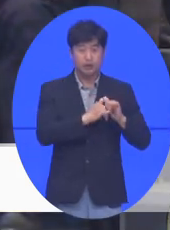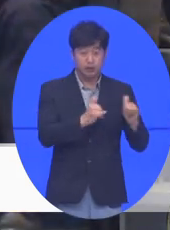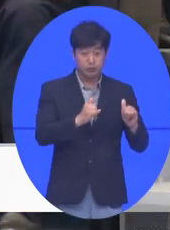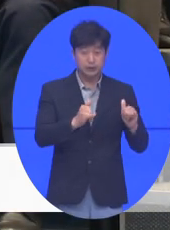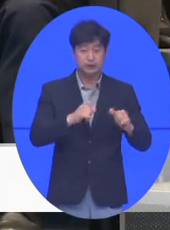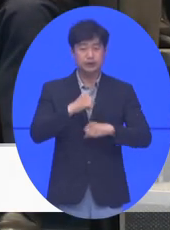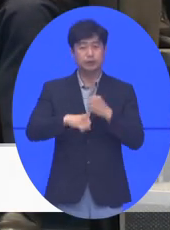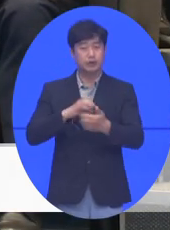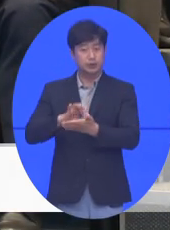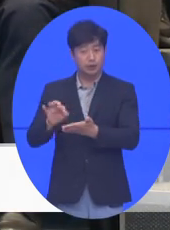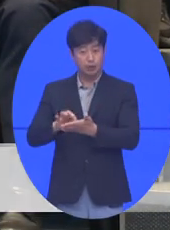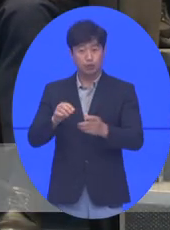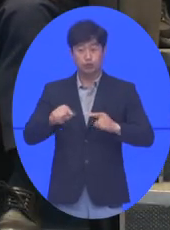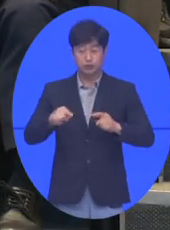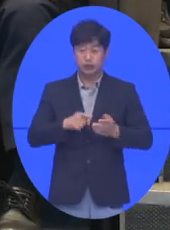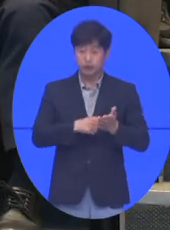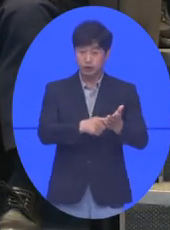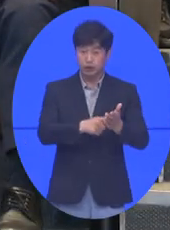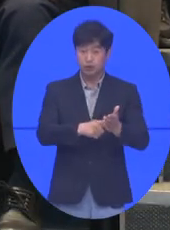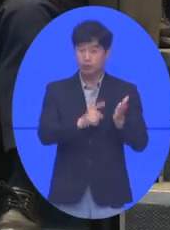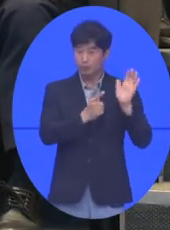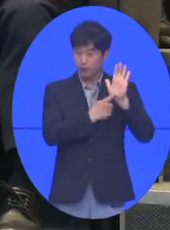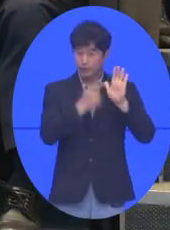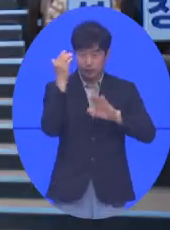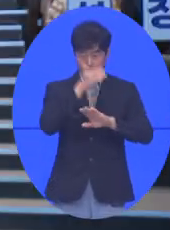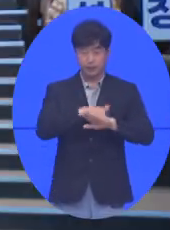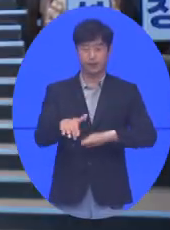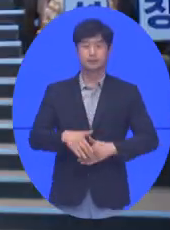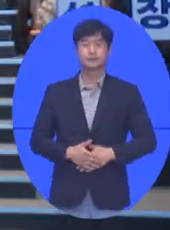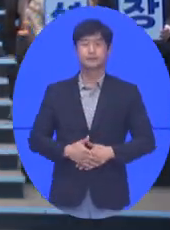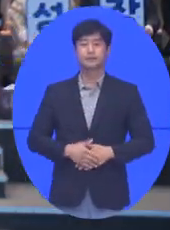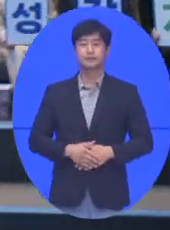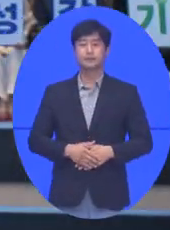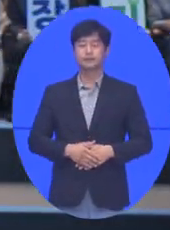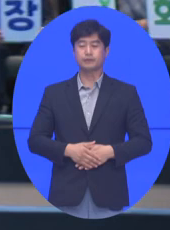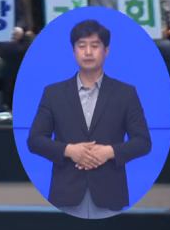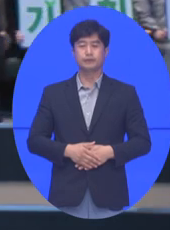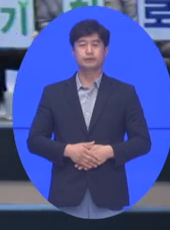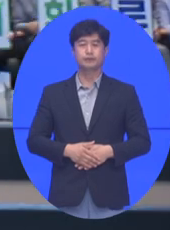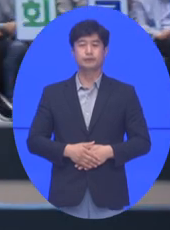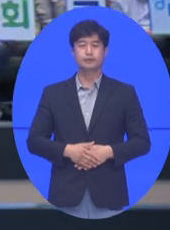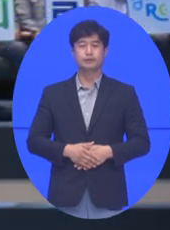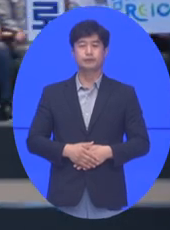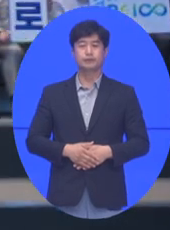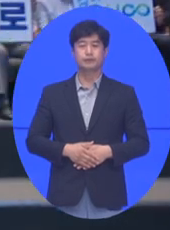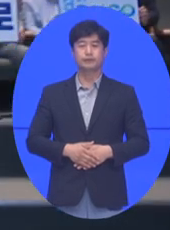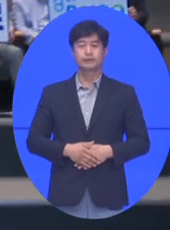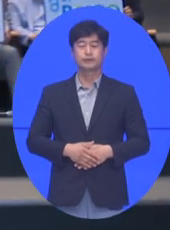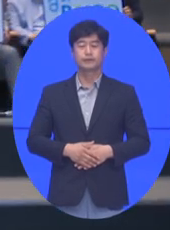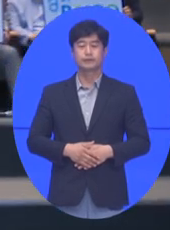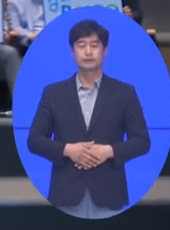활용하고 정책을 제한하도록 민간의 공개할 예정입니다 경기지 TV 이슬비입니다